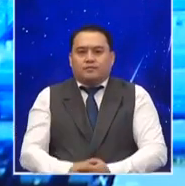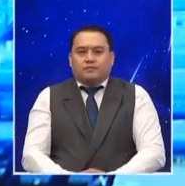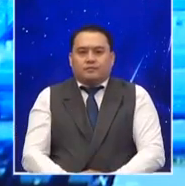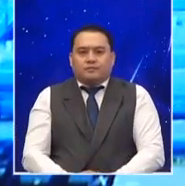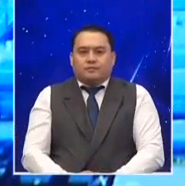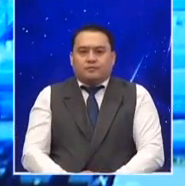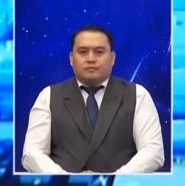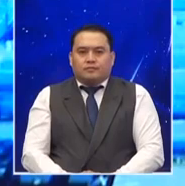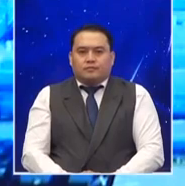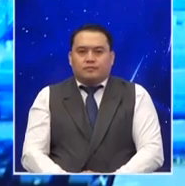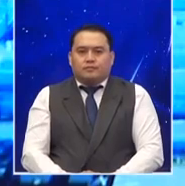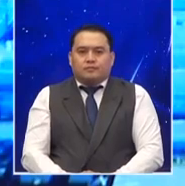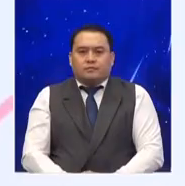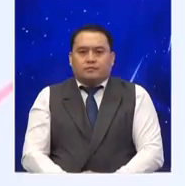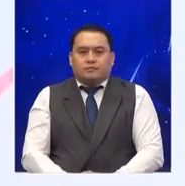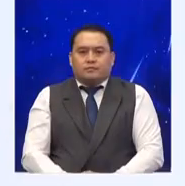наш корреспондент.